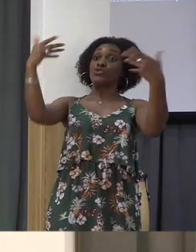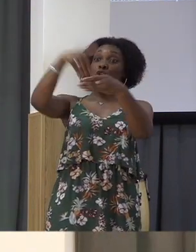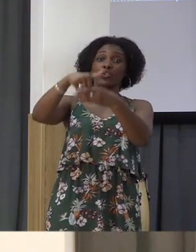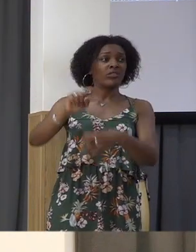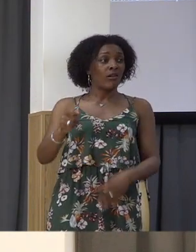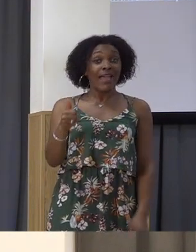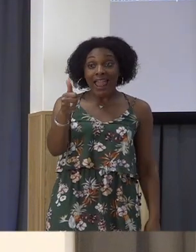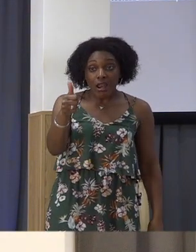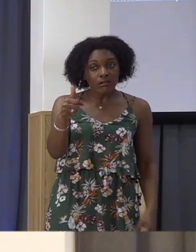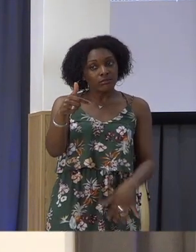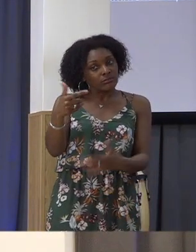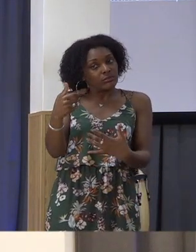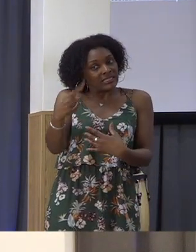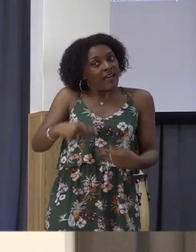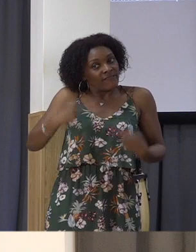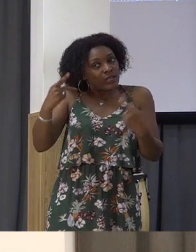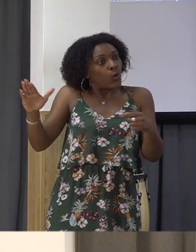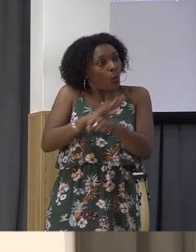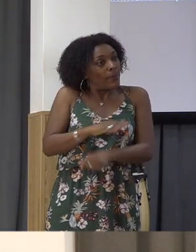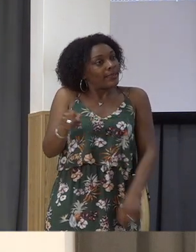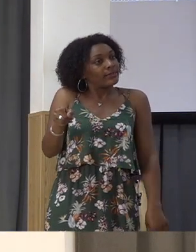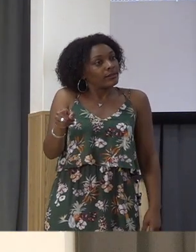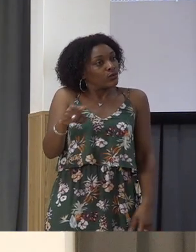Elle est touchée à 100%. Elle est entièrement touchée.